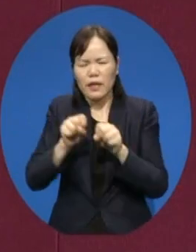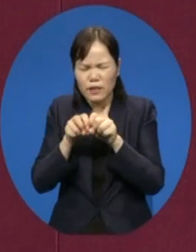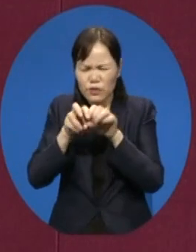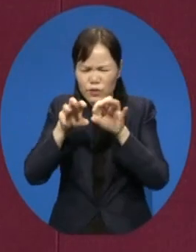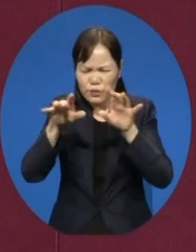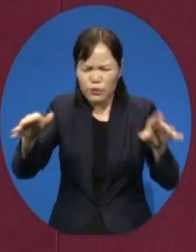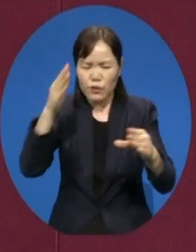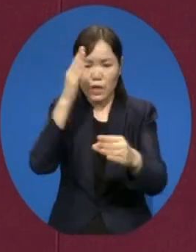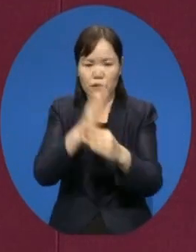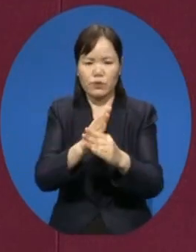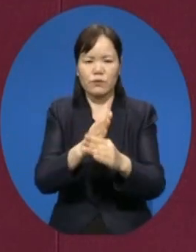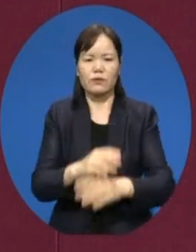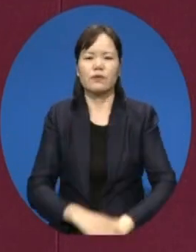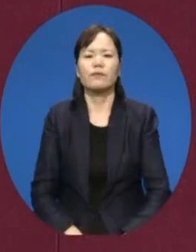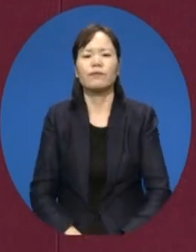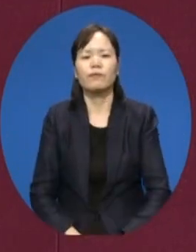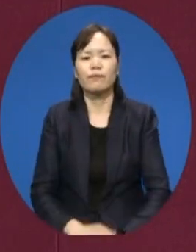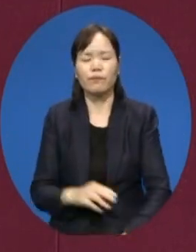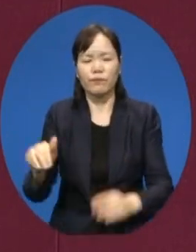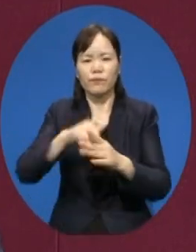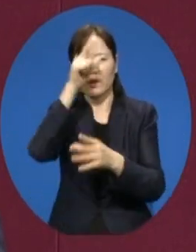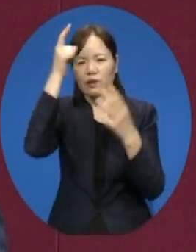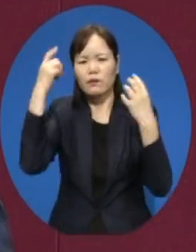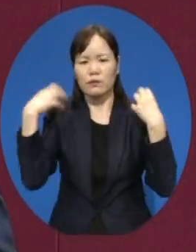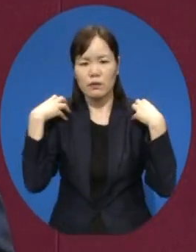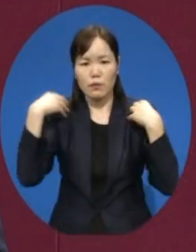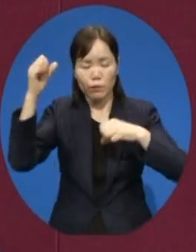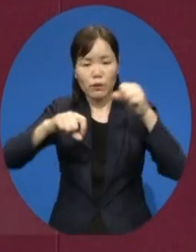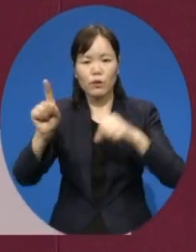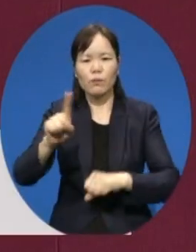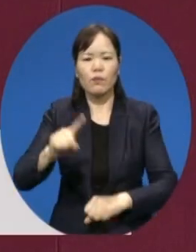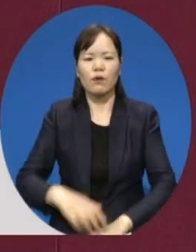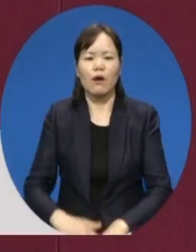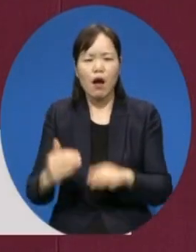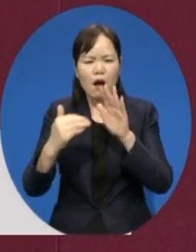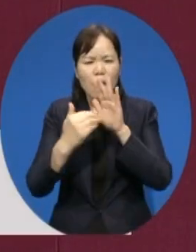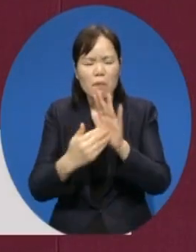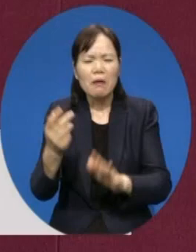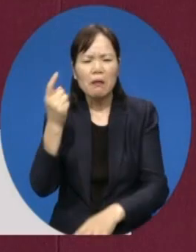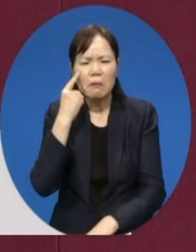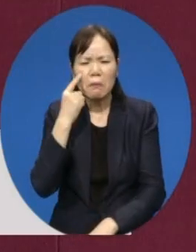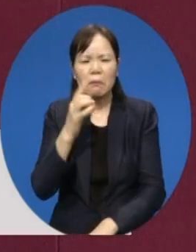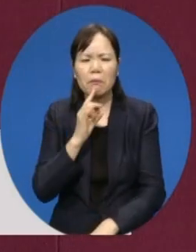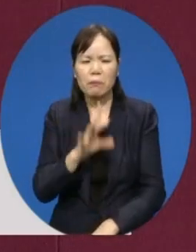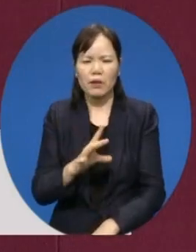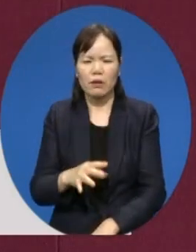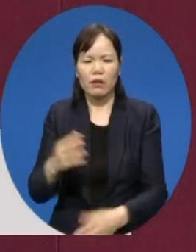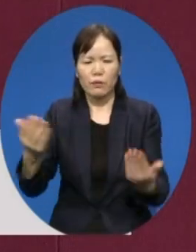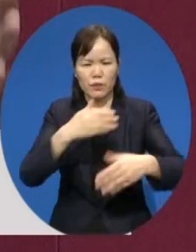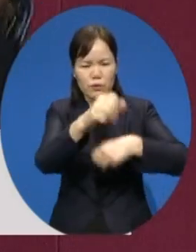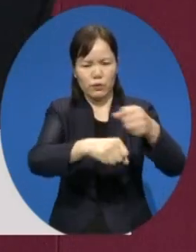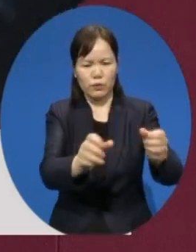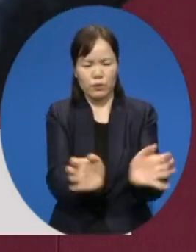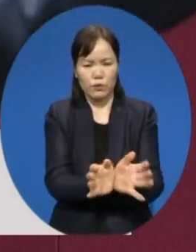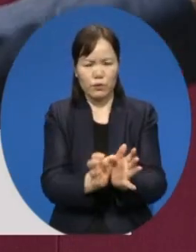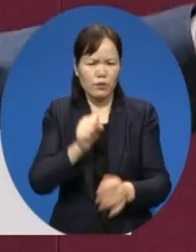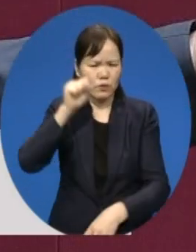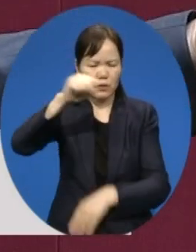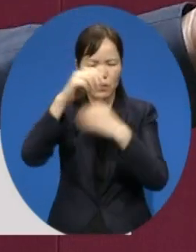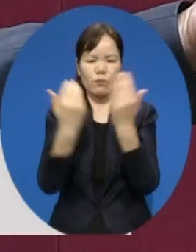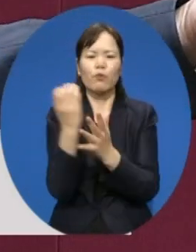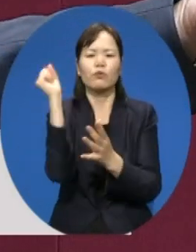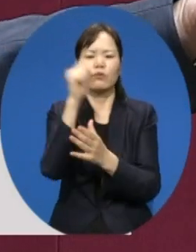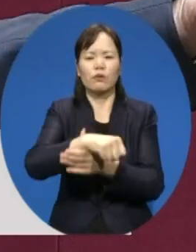대유행기 그때였습니다. 문재인 정부 어떻게 했습니까? 막는 신용만 했죠. 민노총 시위 사실상 전부 다